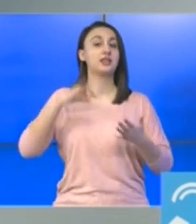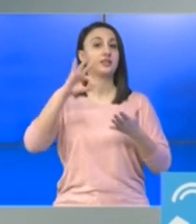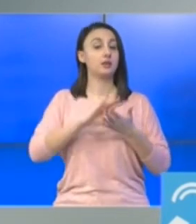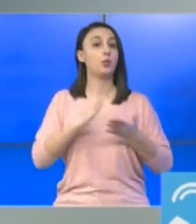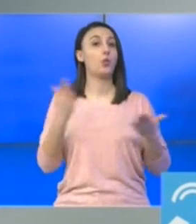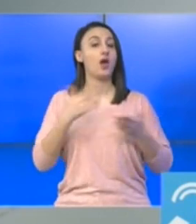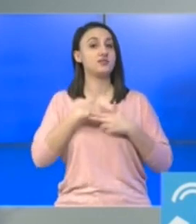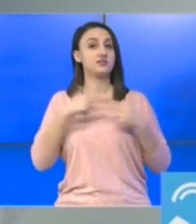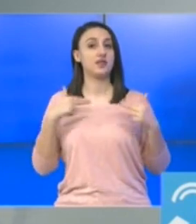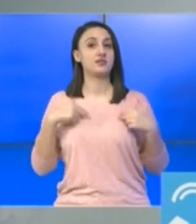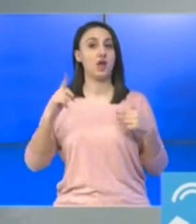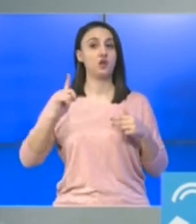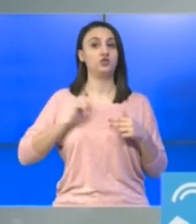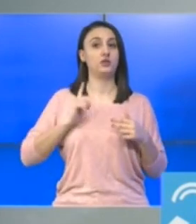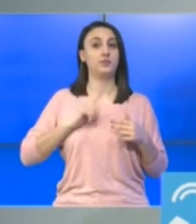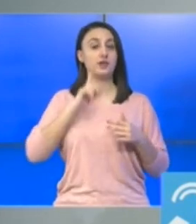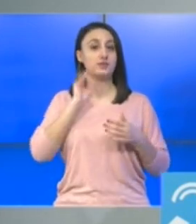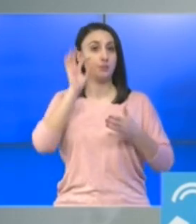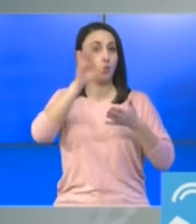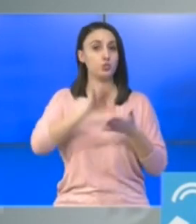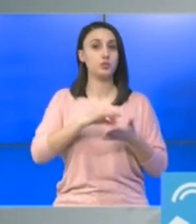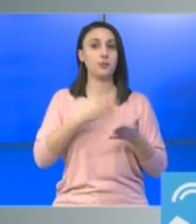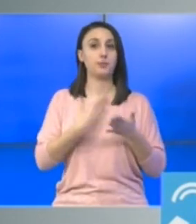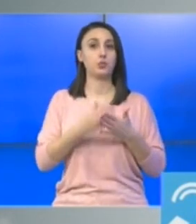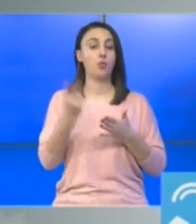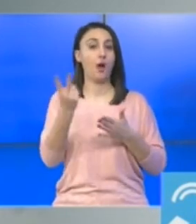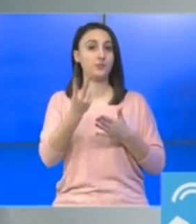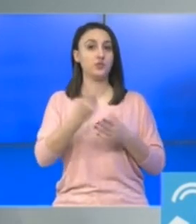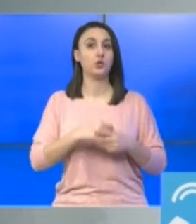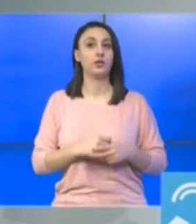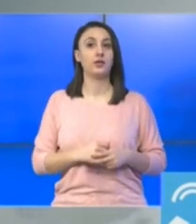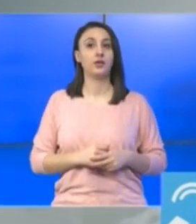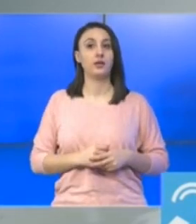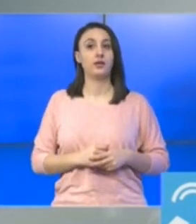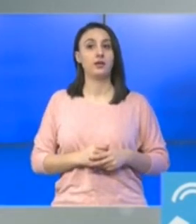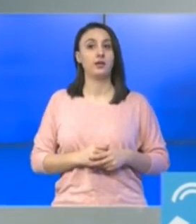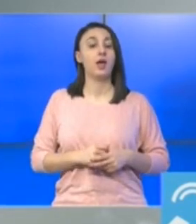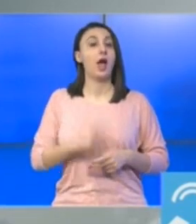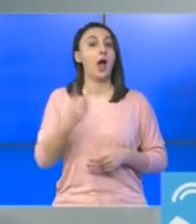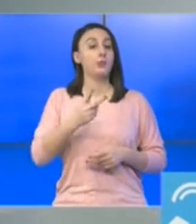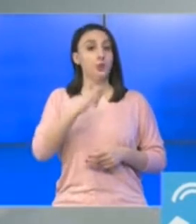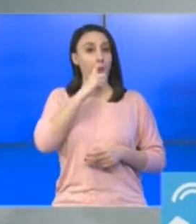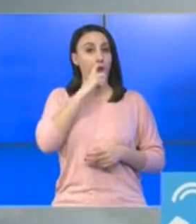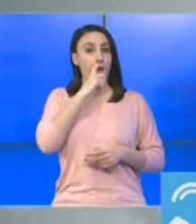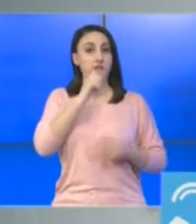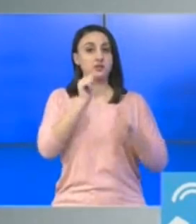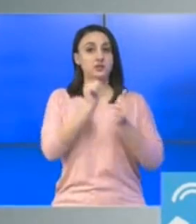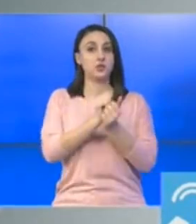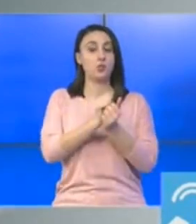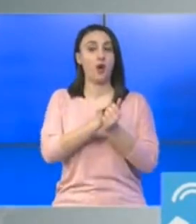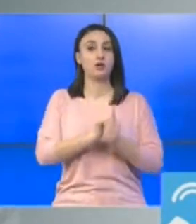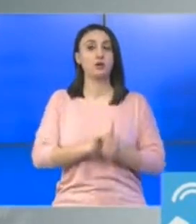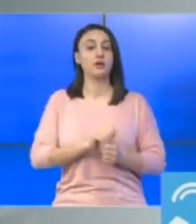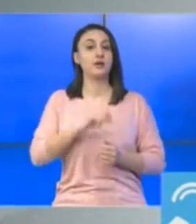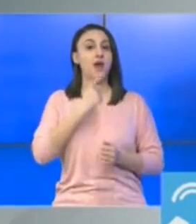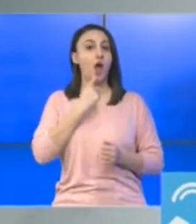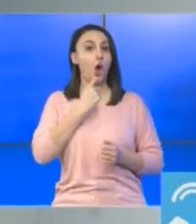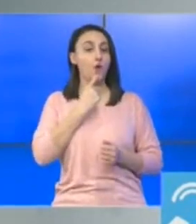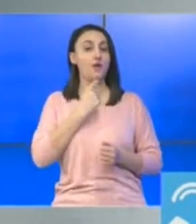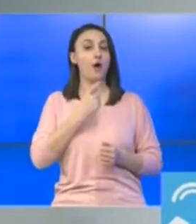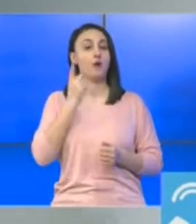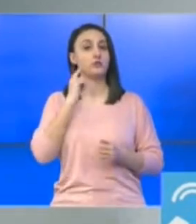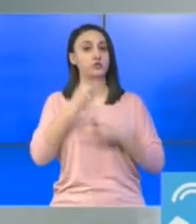care instanța este așteptată să se pronunțe în cazul celor doi. Gheorghe Dincă și Ștefan Risipițeanu sunt încarcerați la penitenciarul Craiova. Ei au